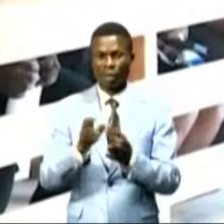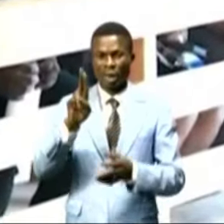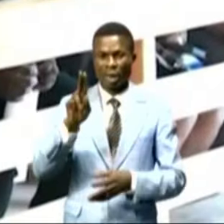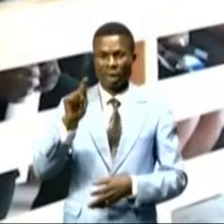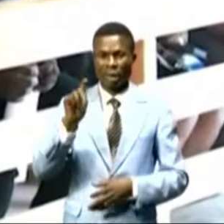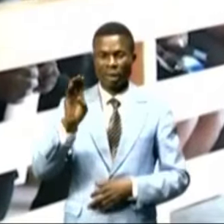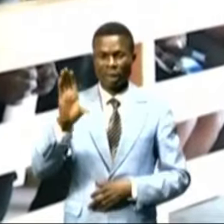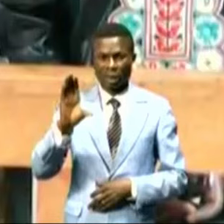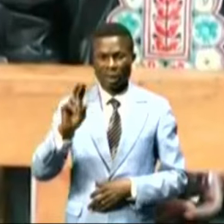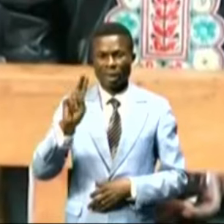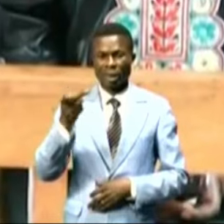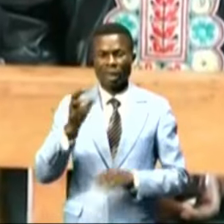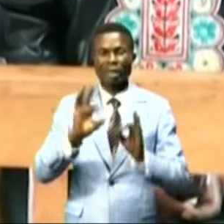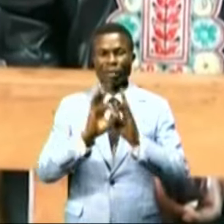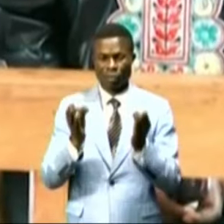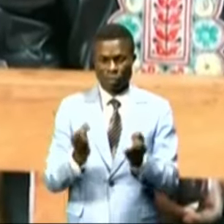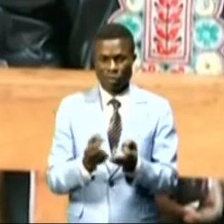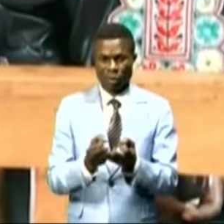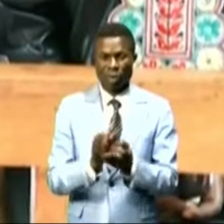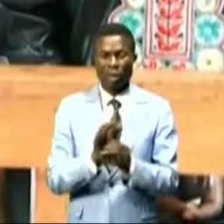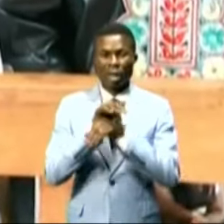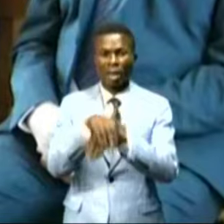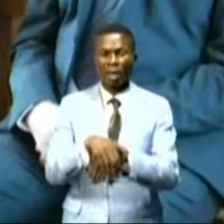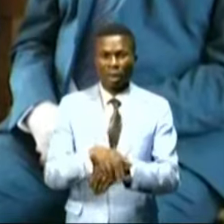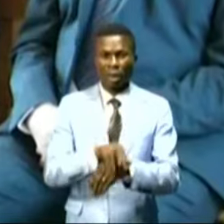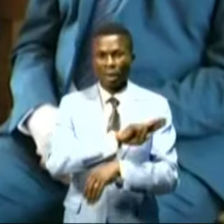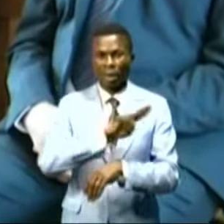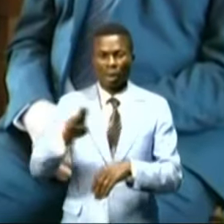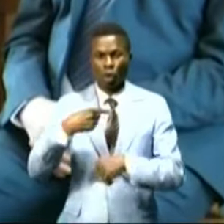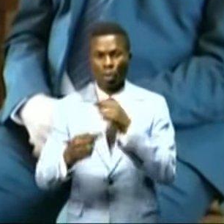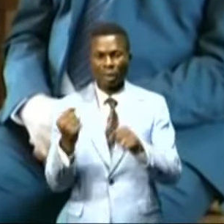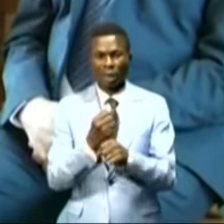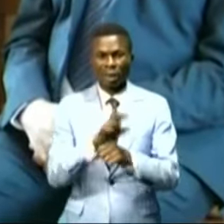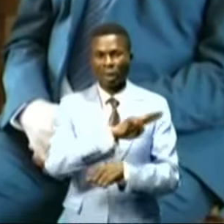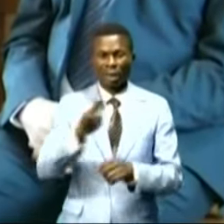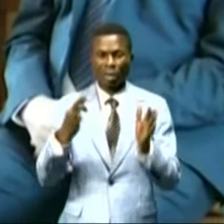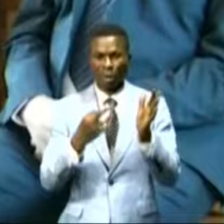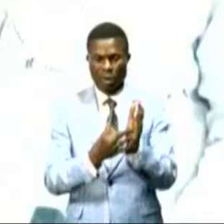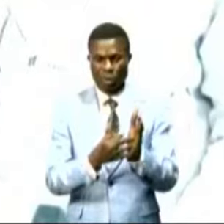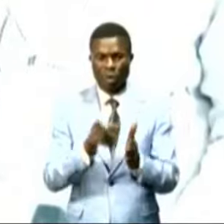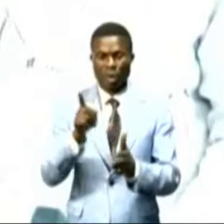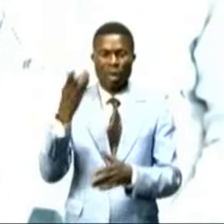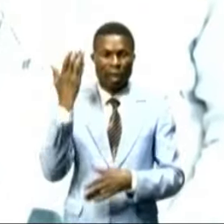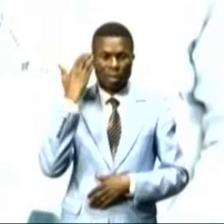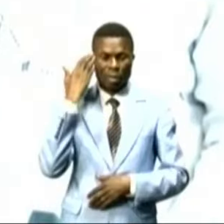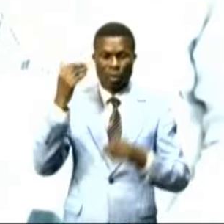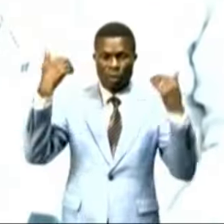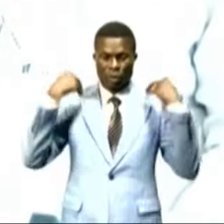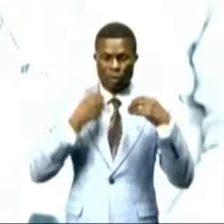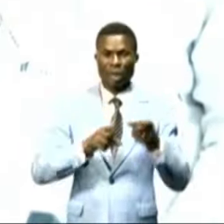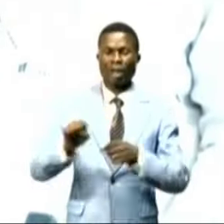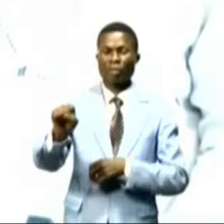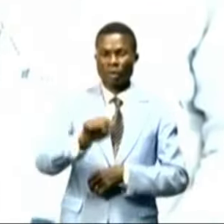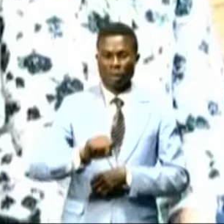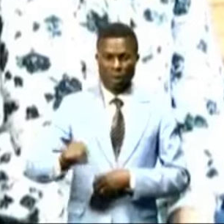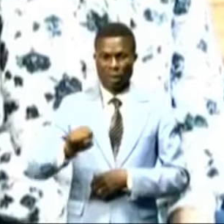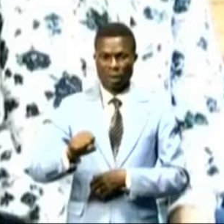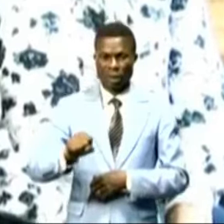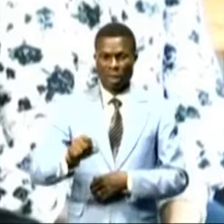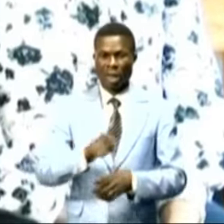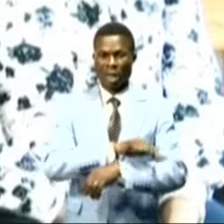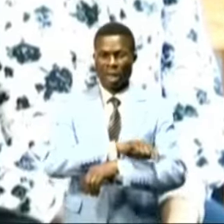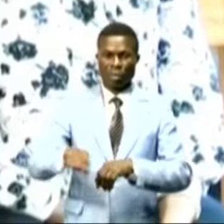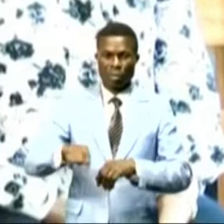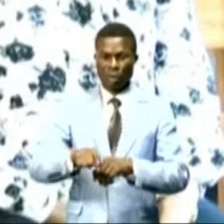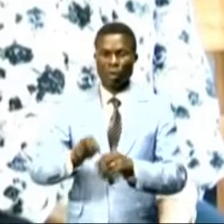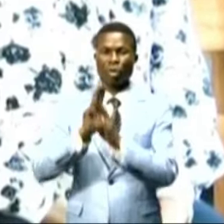notre seconde famille. Engagé en 2008, l'illustre disparu était chef de section à la sous-direction des